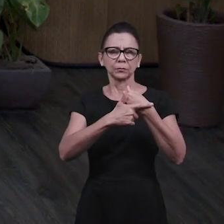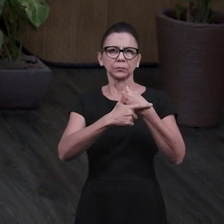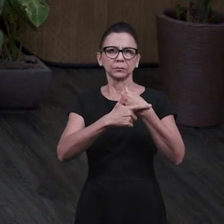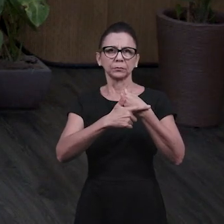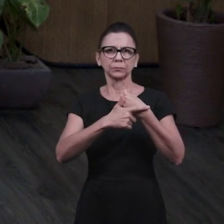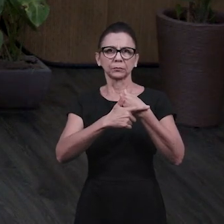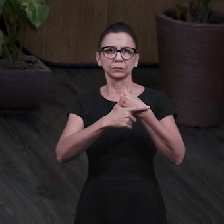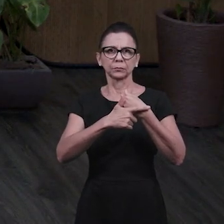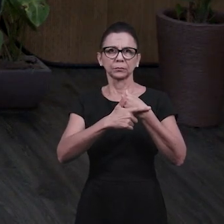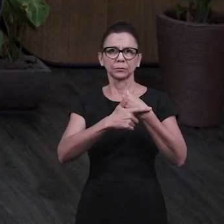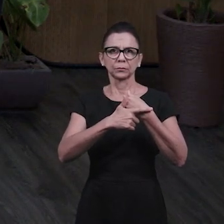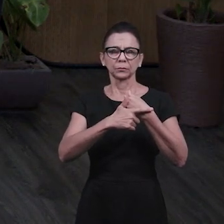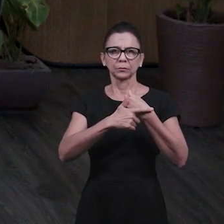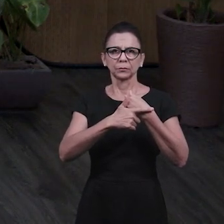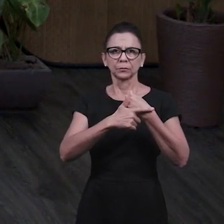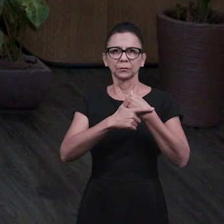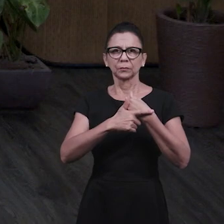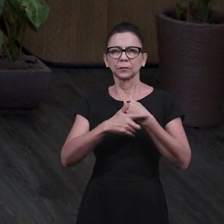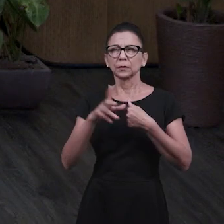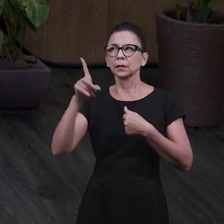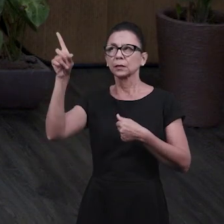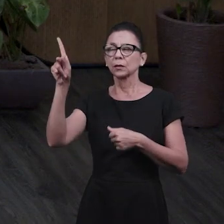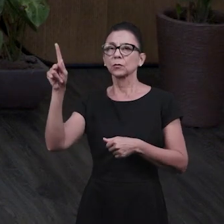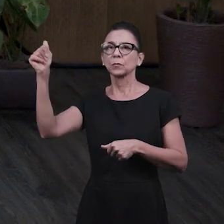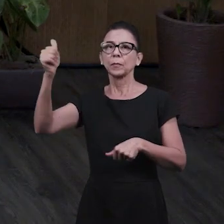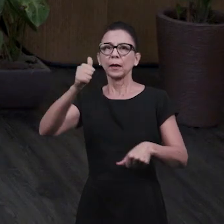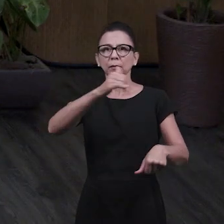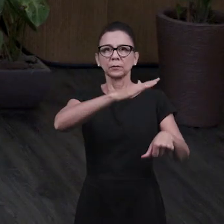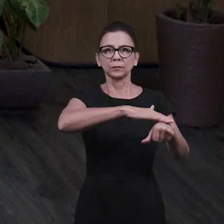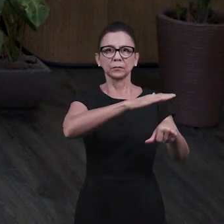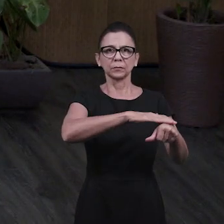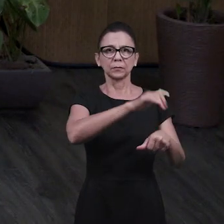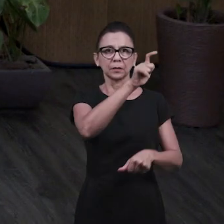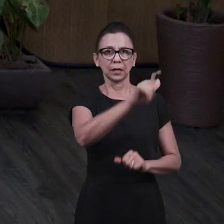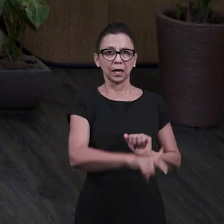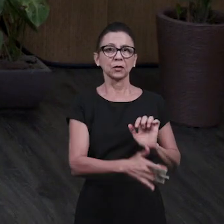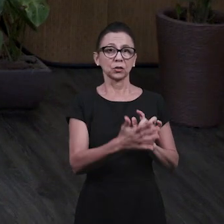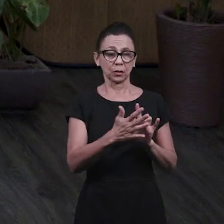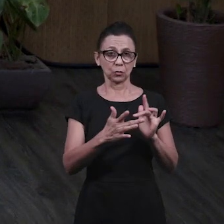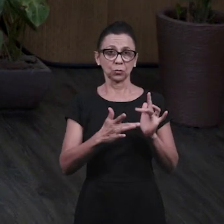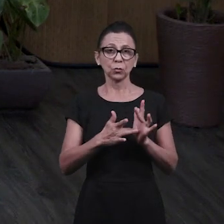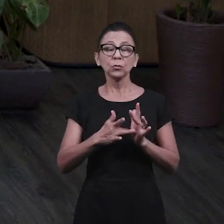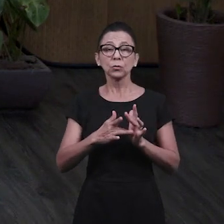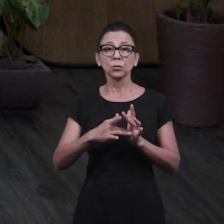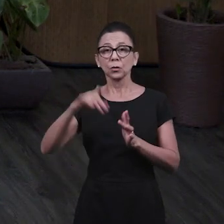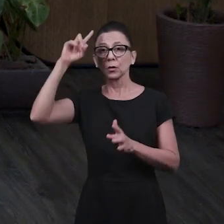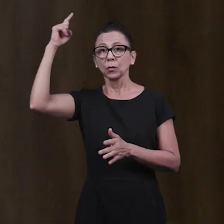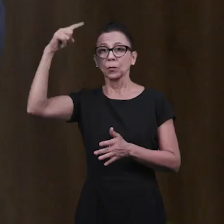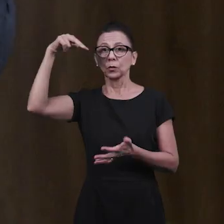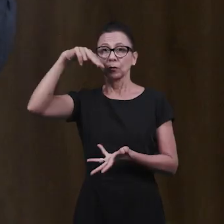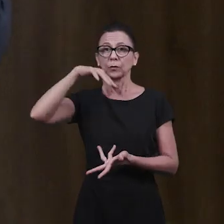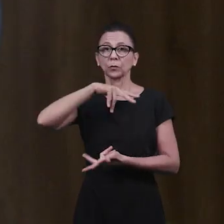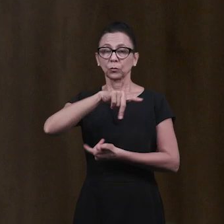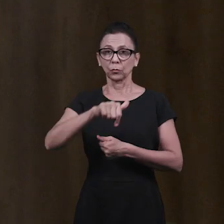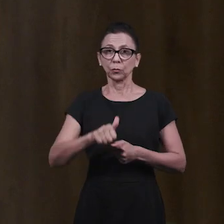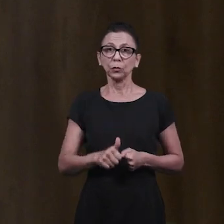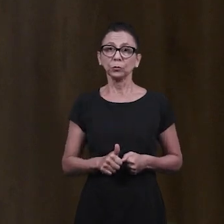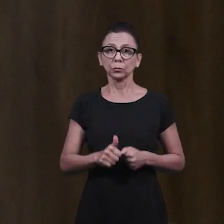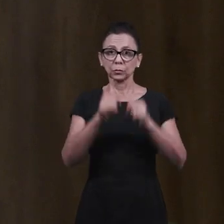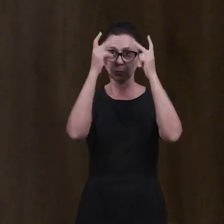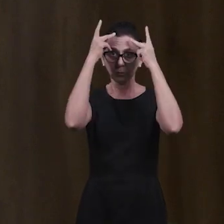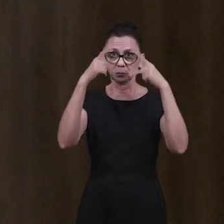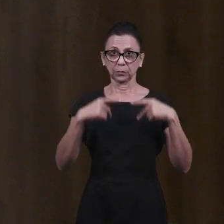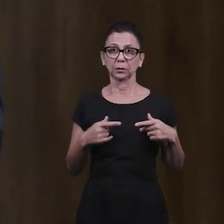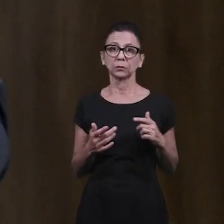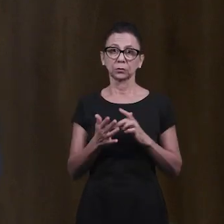par lui, de la partie de Dieu Père, de la part de Dieu Père, quand il l'a envoyé au monde, sa mission était